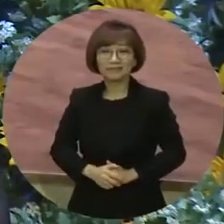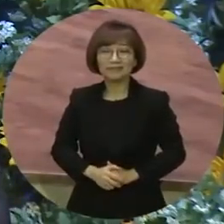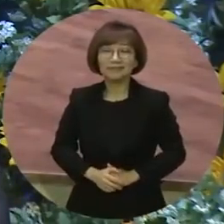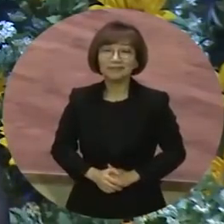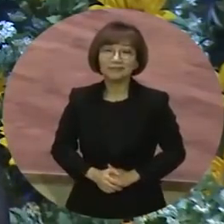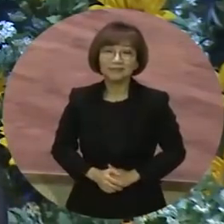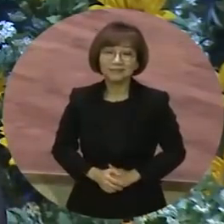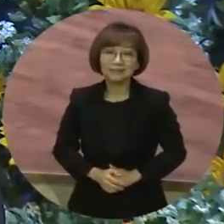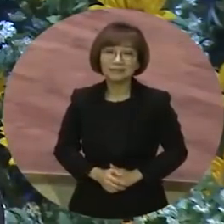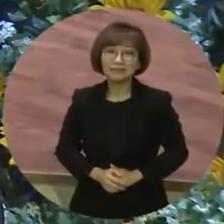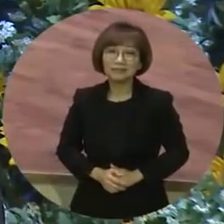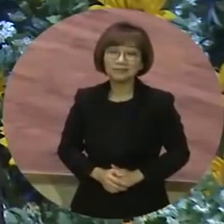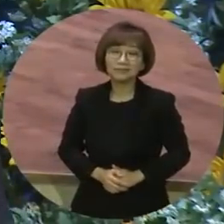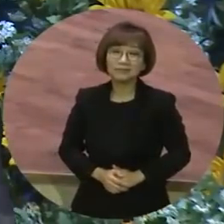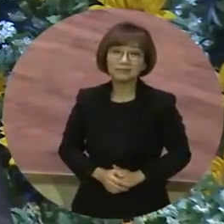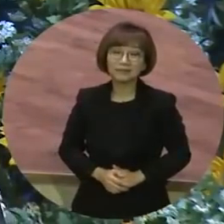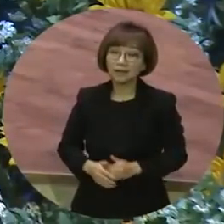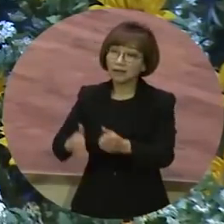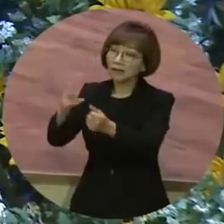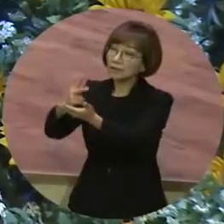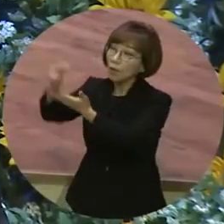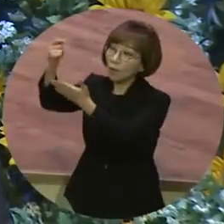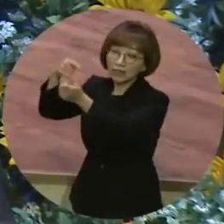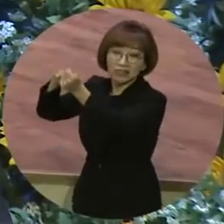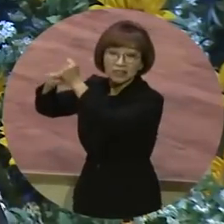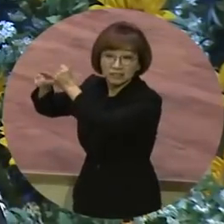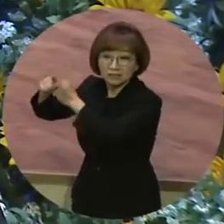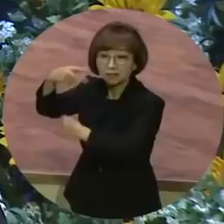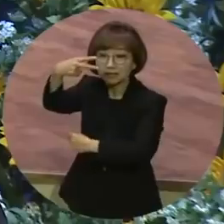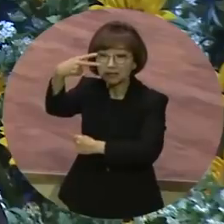뜻만이 온전히 서리라. 여호와의 뜻이 뭐예요?